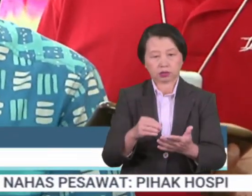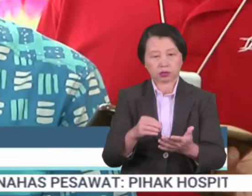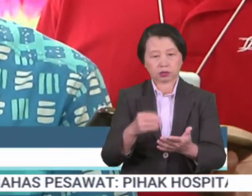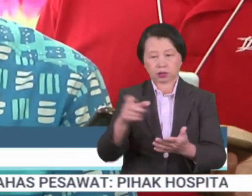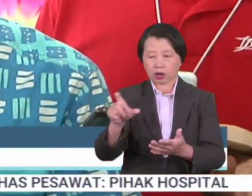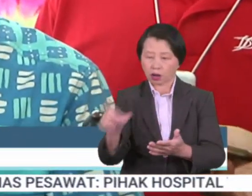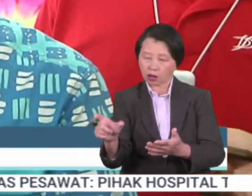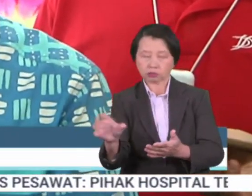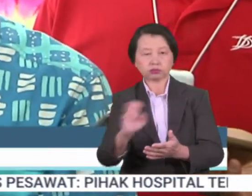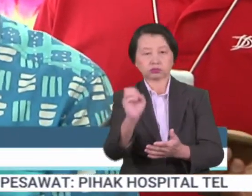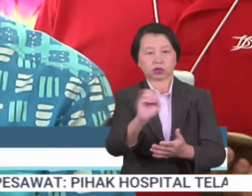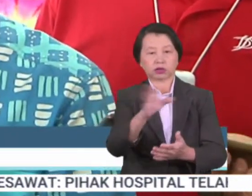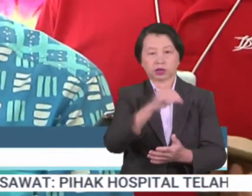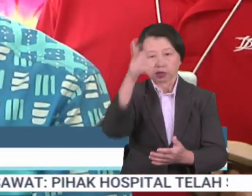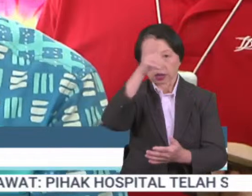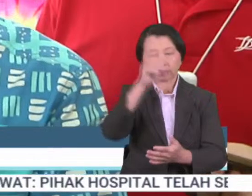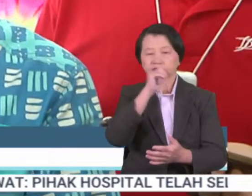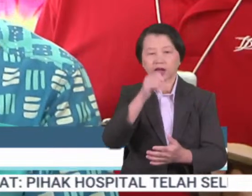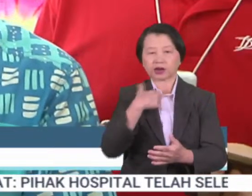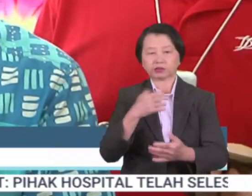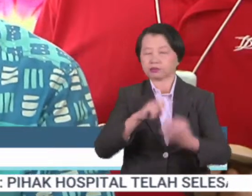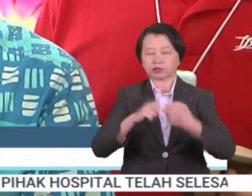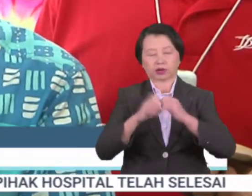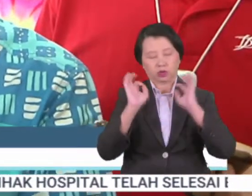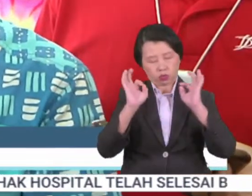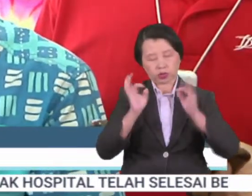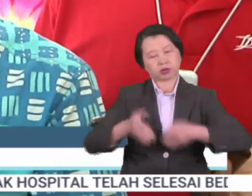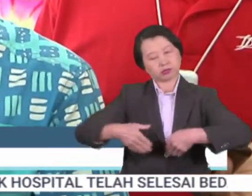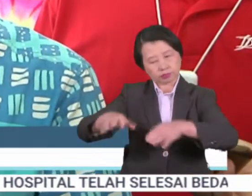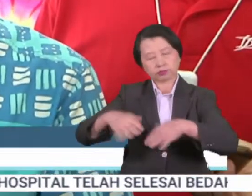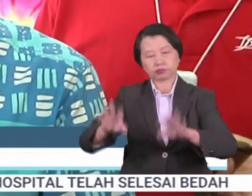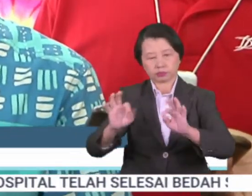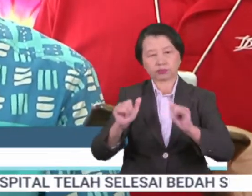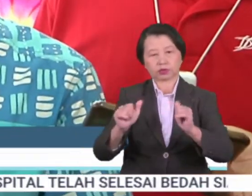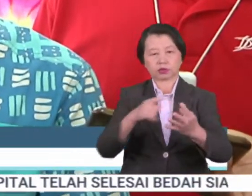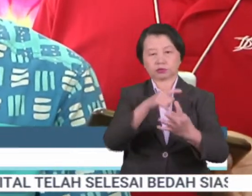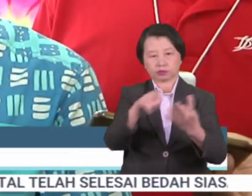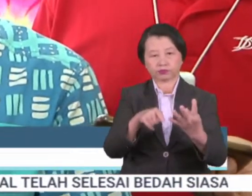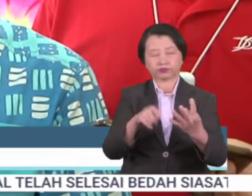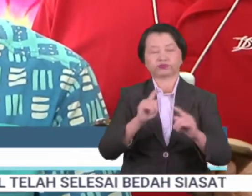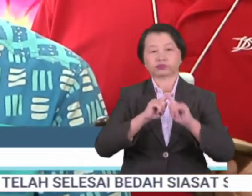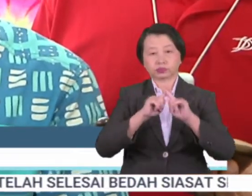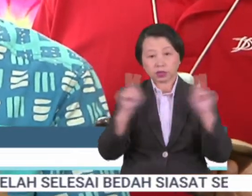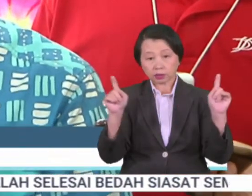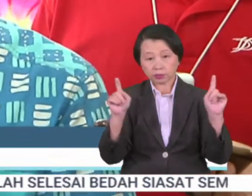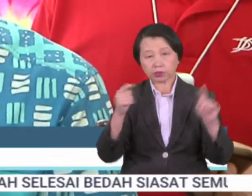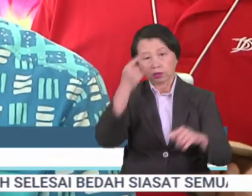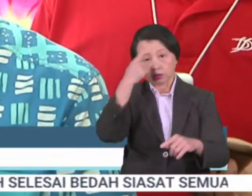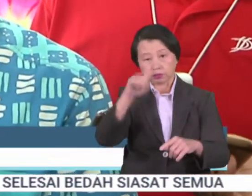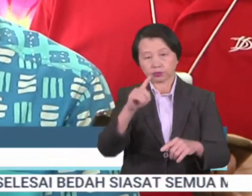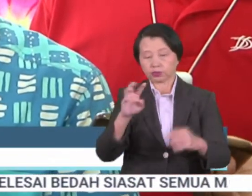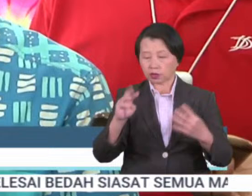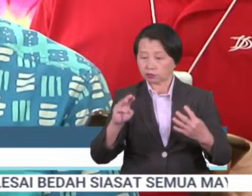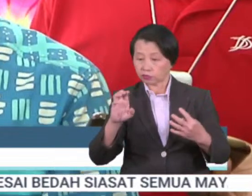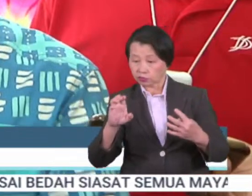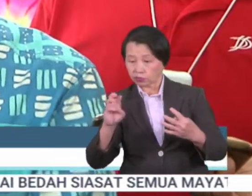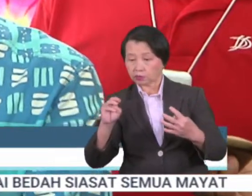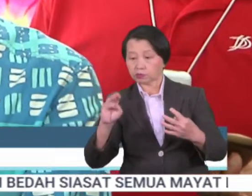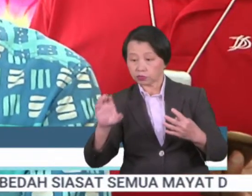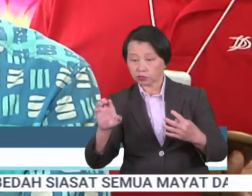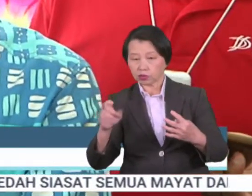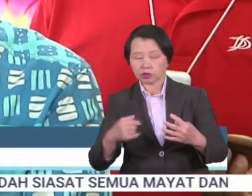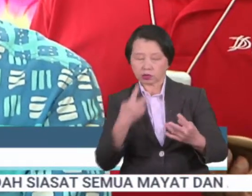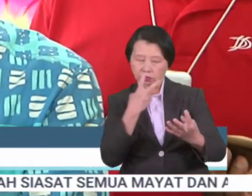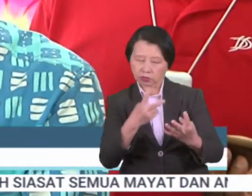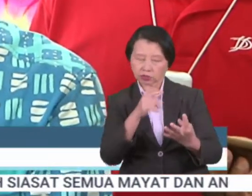ada dan kerajaan tidak menghalang mana-mana komuniti untuk menggunakannya tapi untuk mcmc kita lihat mungkin